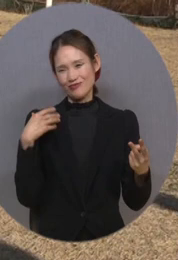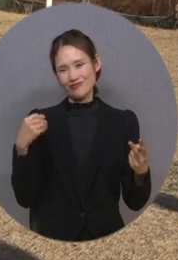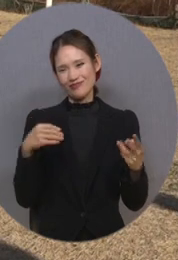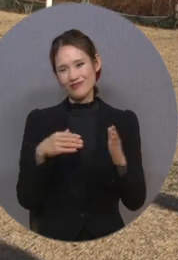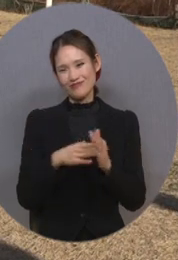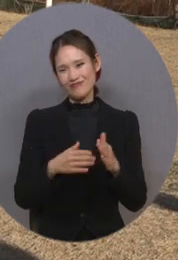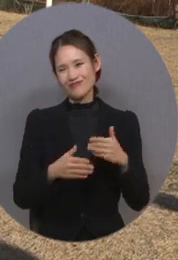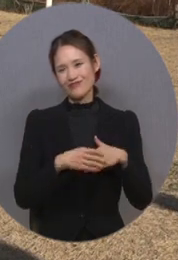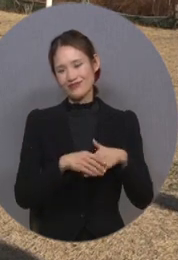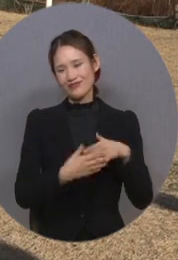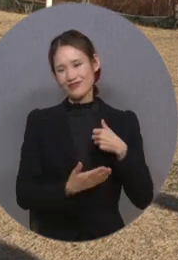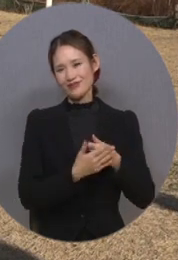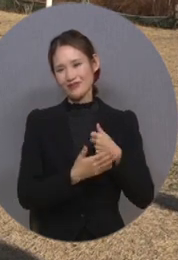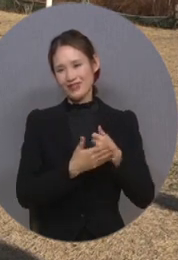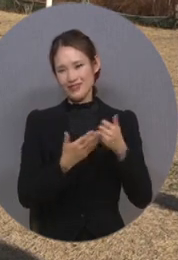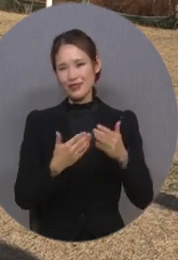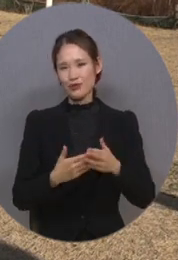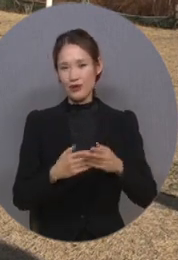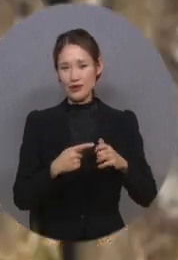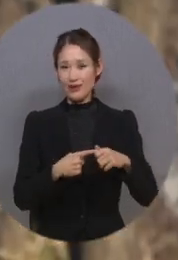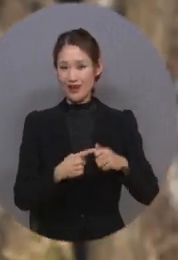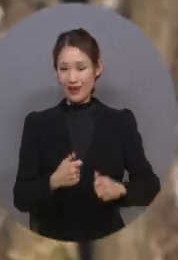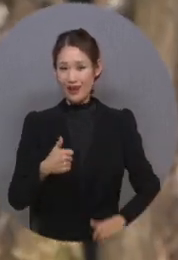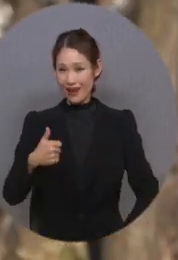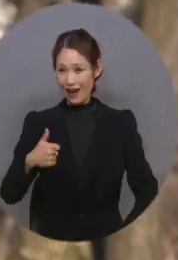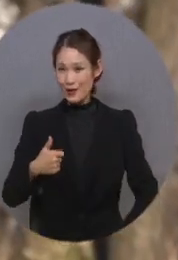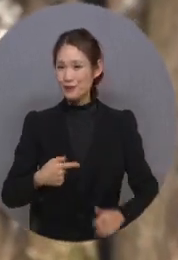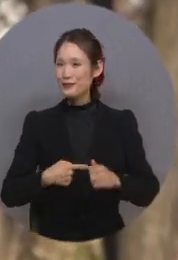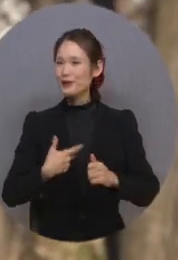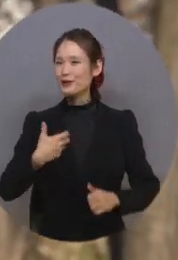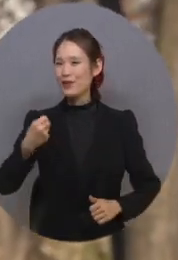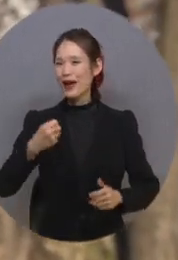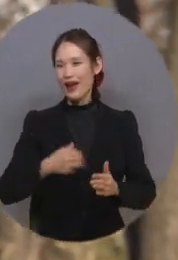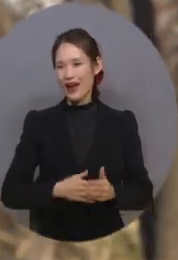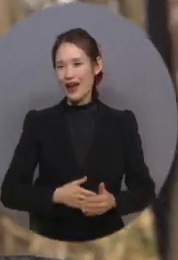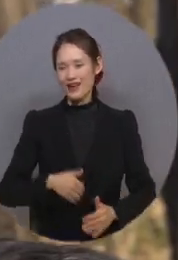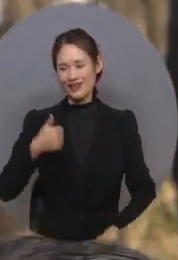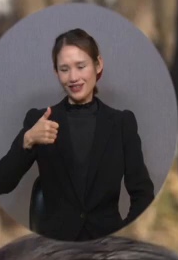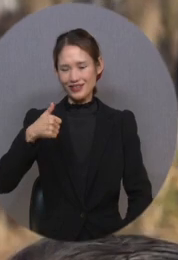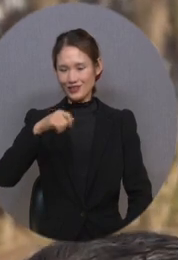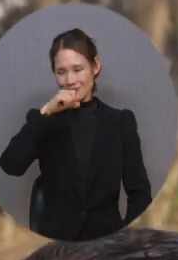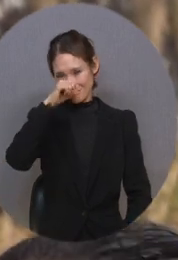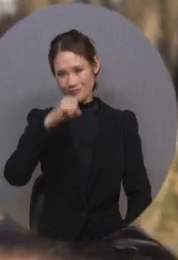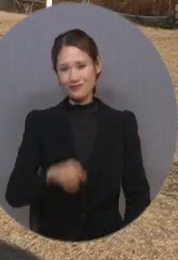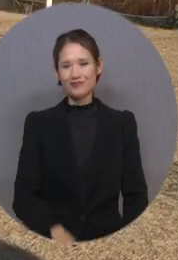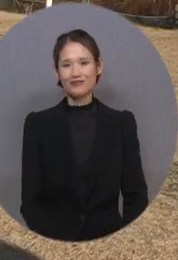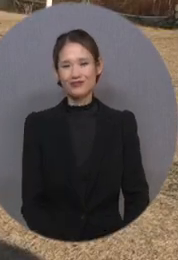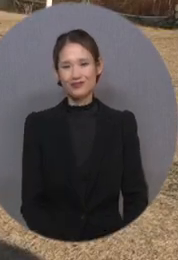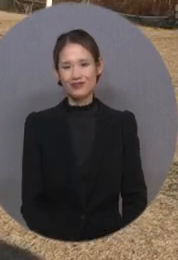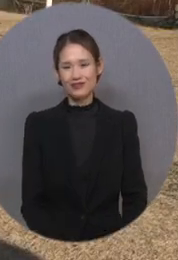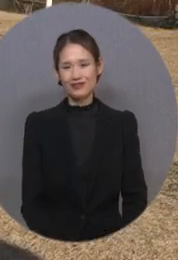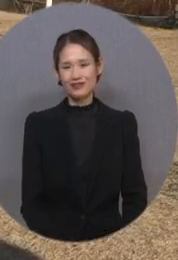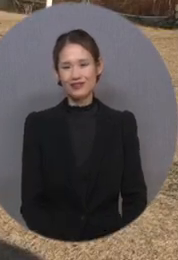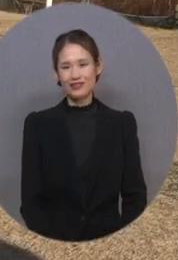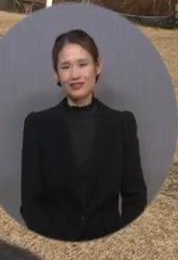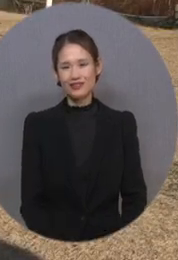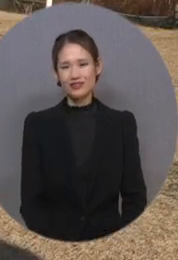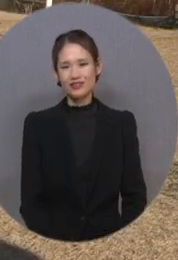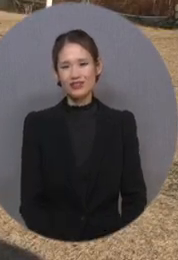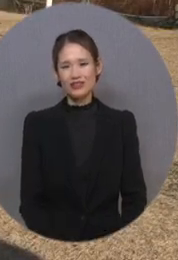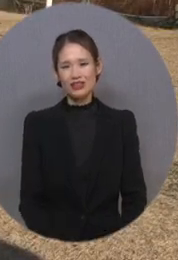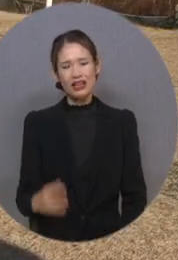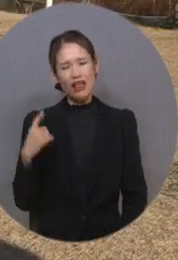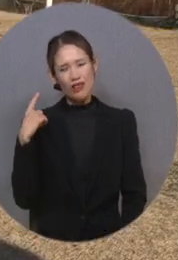파트너가 잘해줬잖아. 아, 1등 했잖아. 맞습니다. 그게 최고죠. 최고입니다. 파트너가 최고. 저는